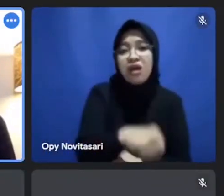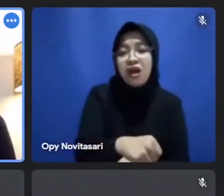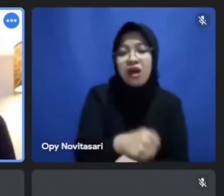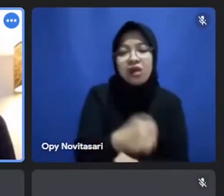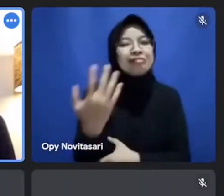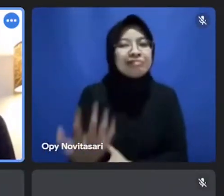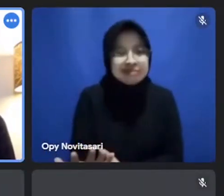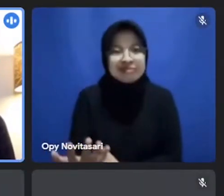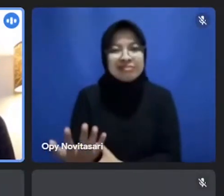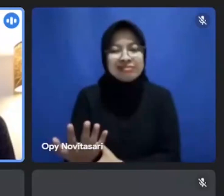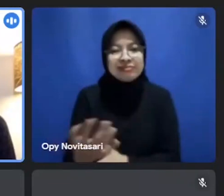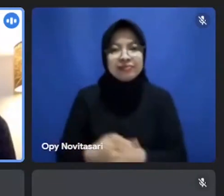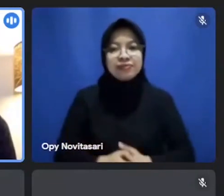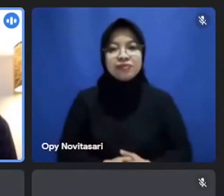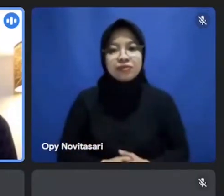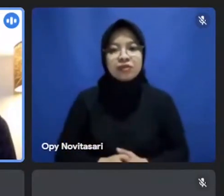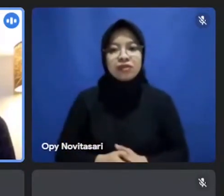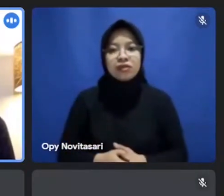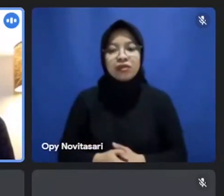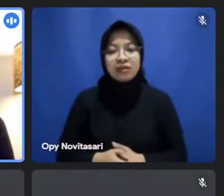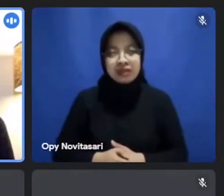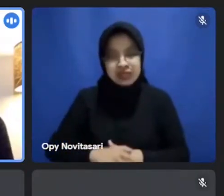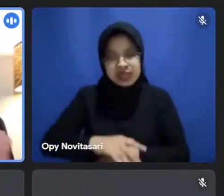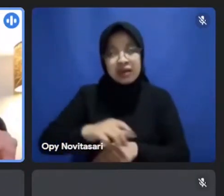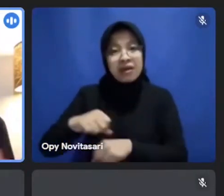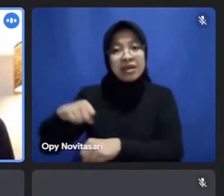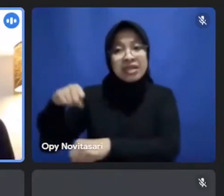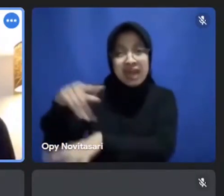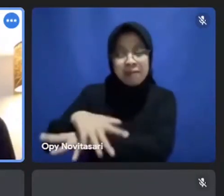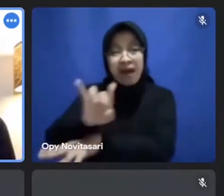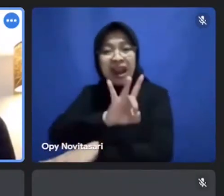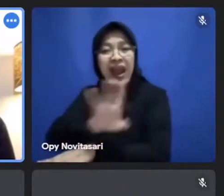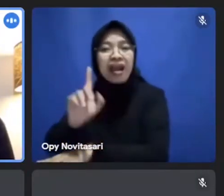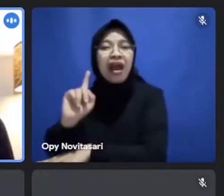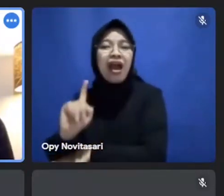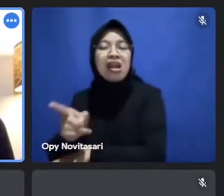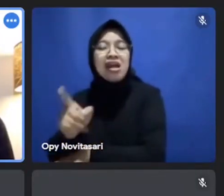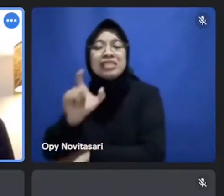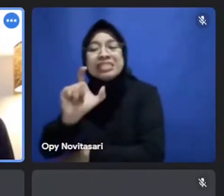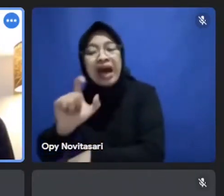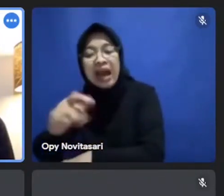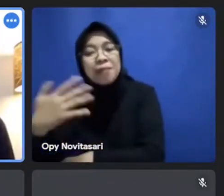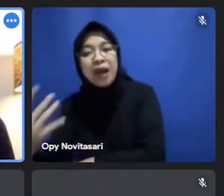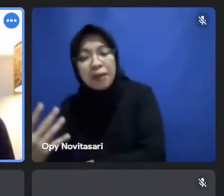akhirnya berpengaruh juga ke Bagaimana orang-orang melihat